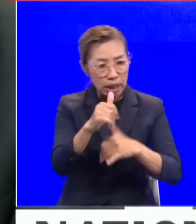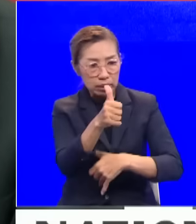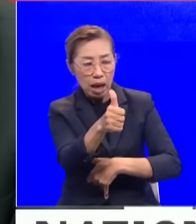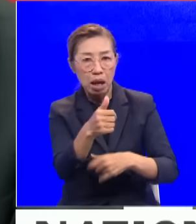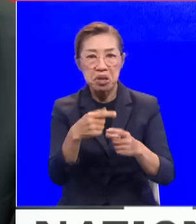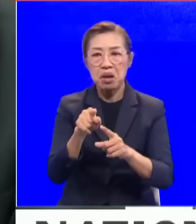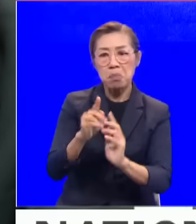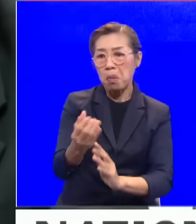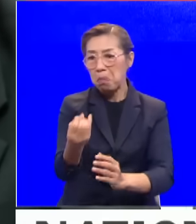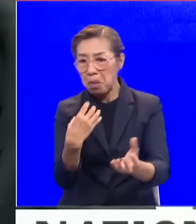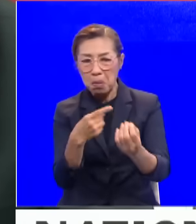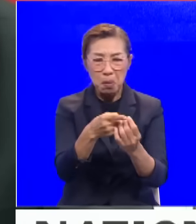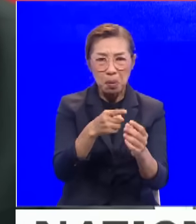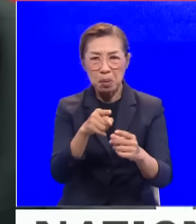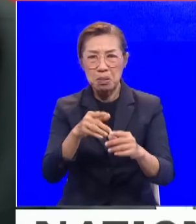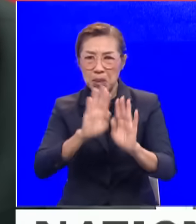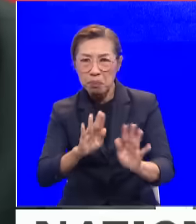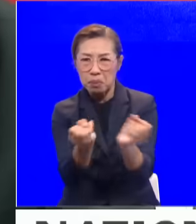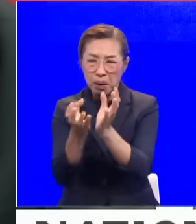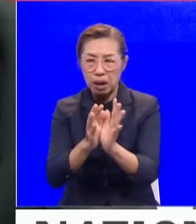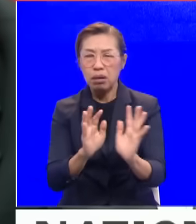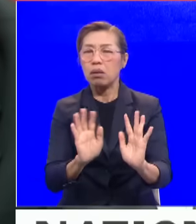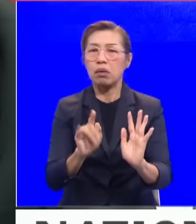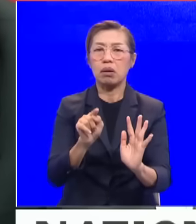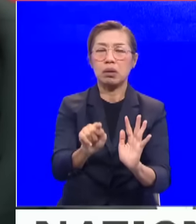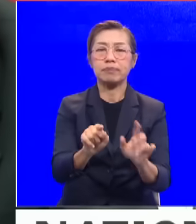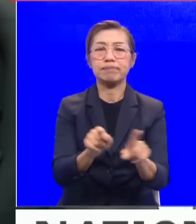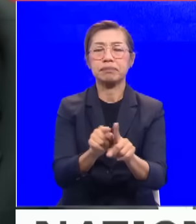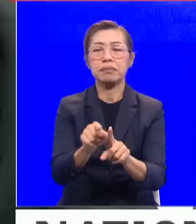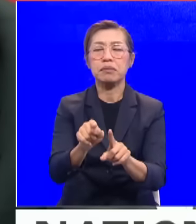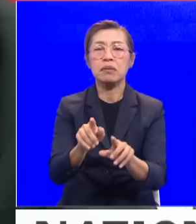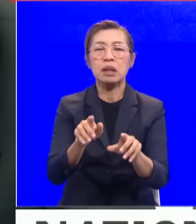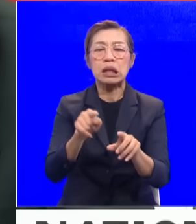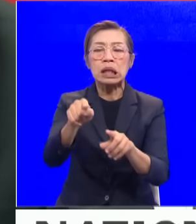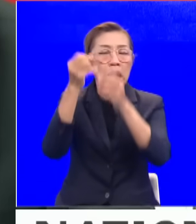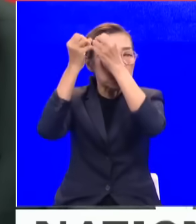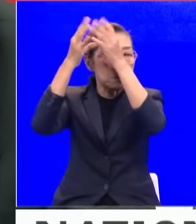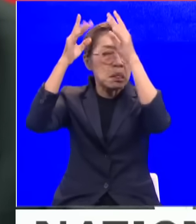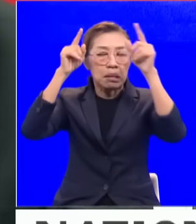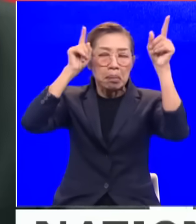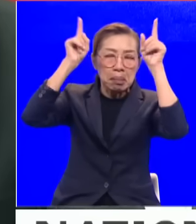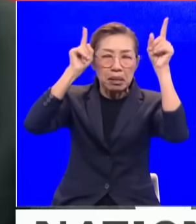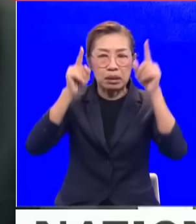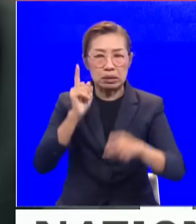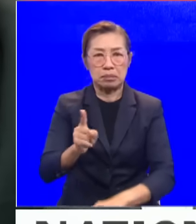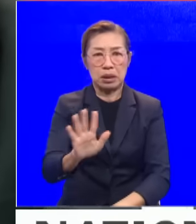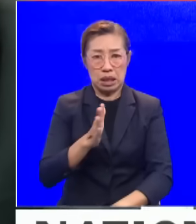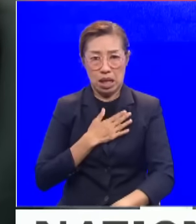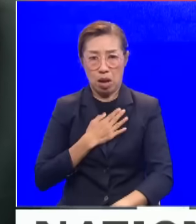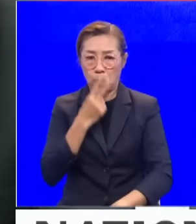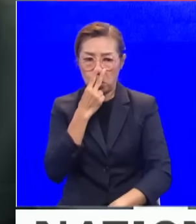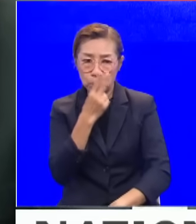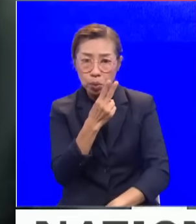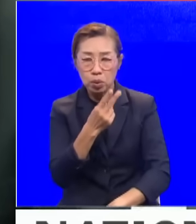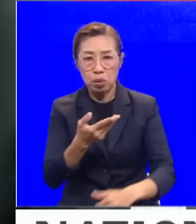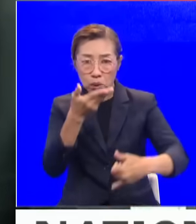างนี้แล้วจะมีส่งผลแบบนั้นแบบนี้เนี่ยคุณภูมิธรรมบอกว่าอันนั้นมันเป็นจินตนาการซึ่งตัวท่านเองมองว่าดูที่สุขภ